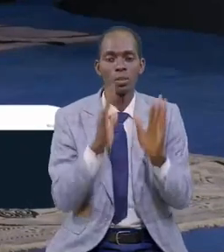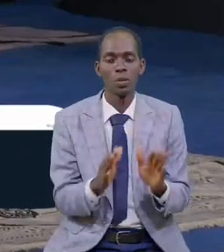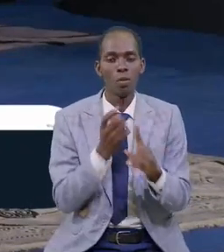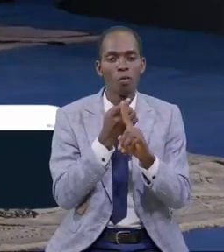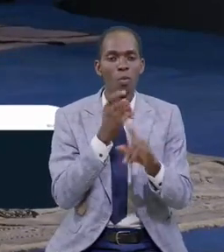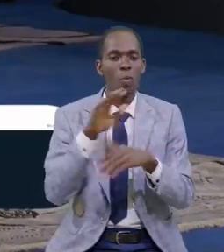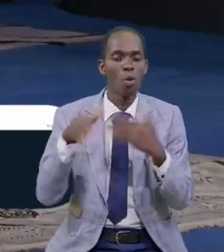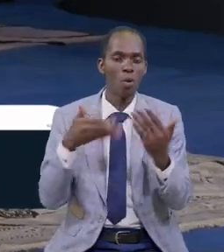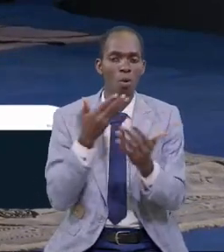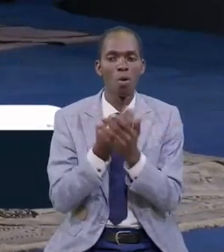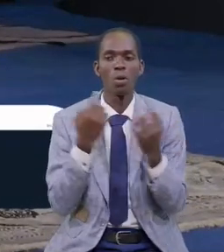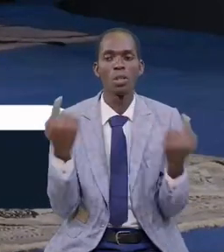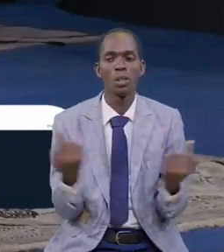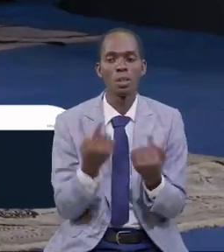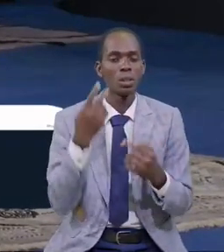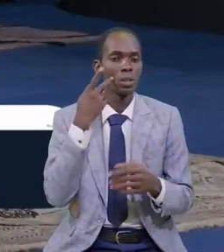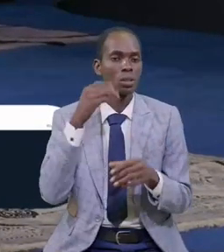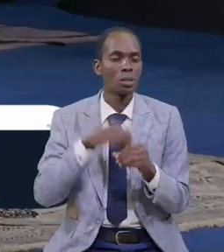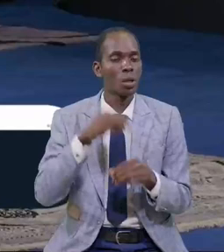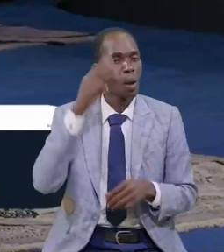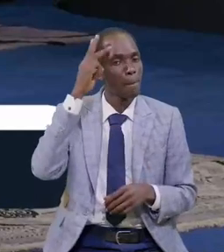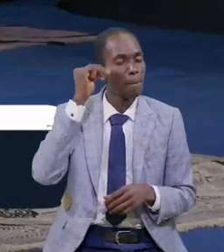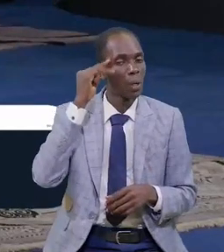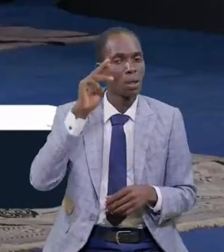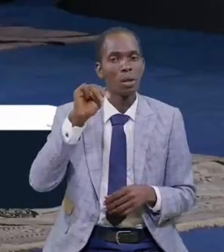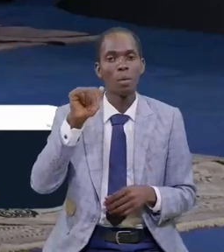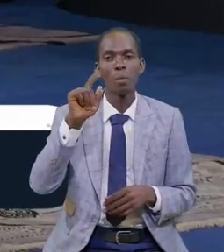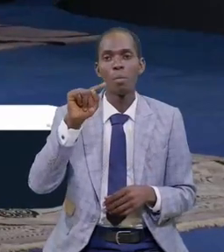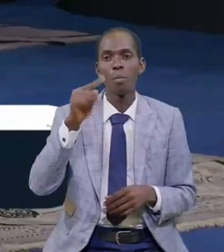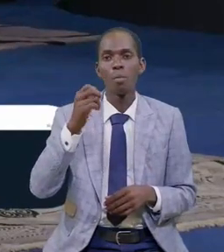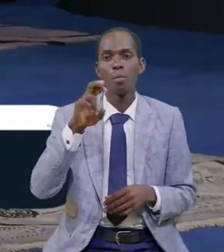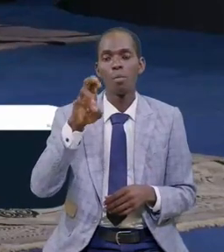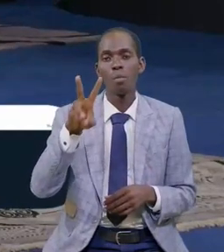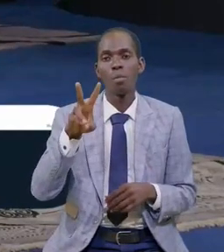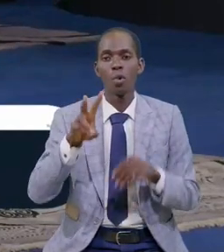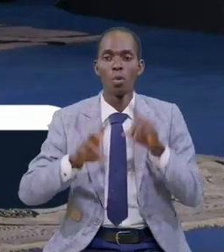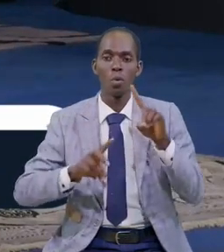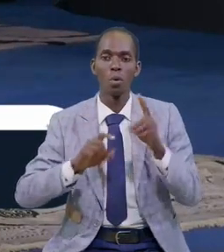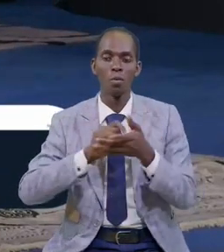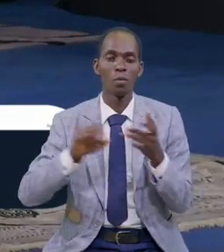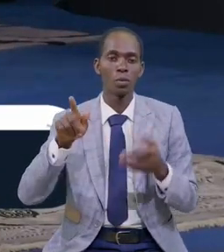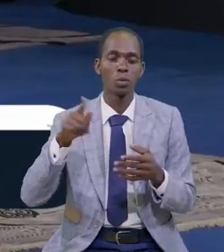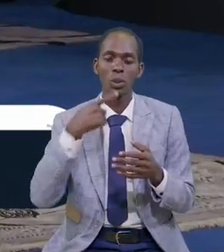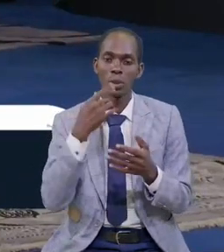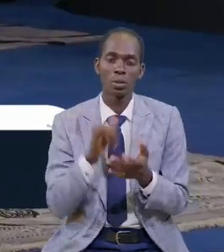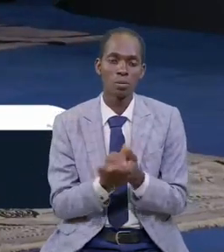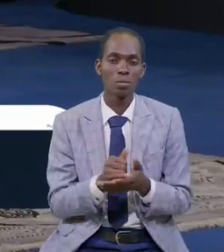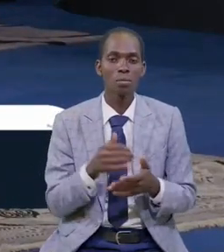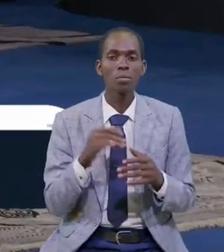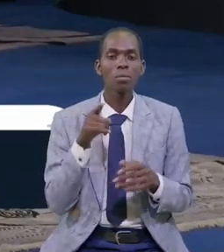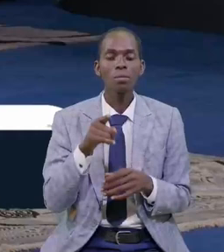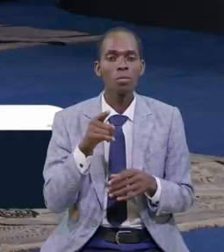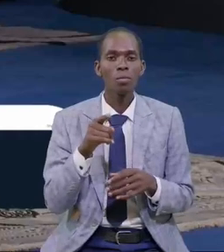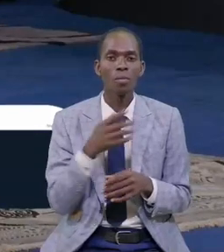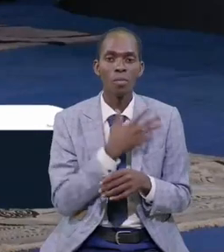péchés celui qui sauve de tout péchés Matthieu 1 21 qui